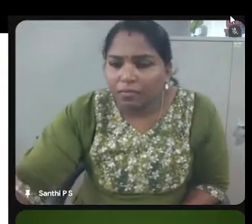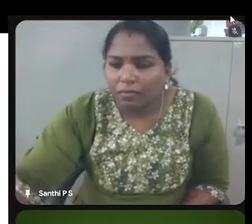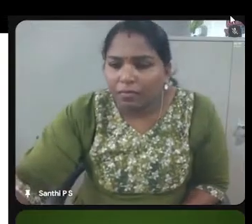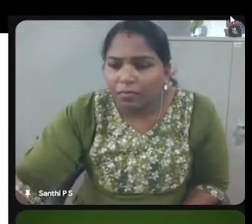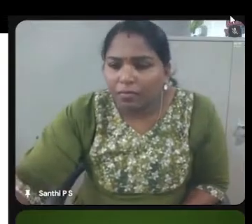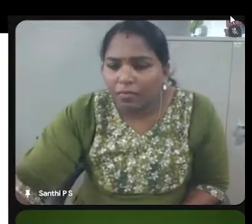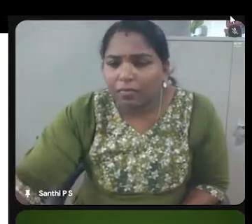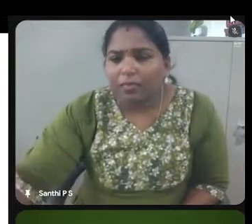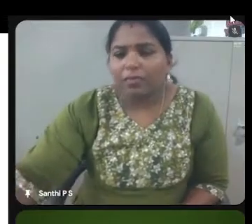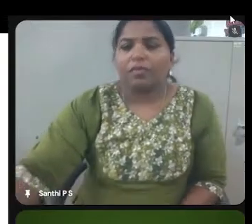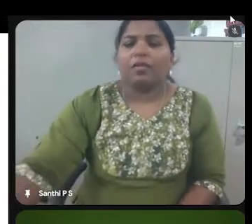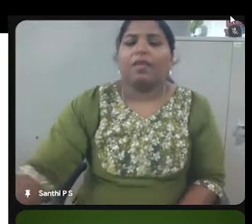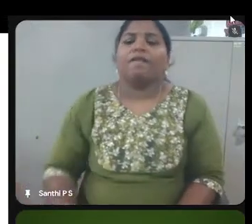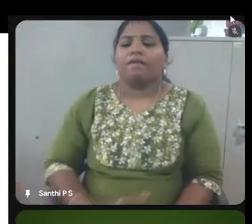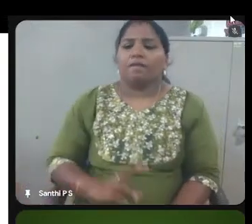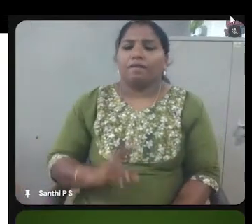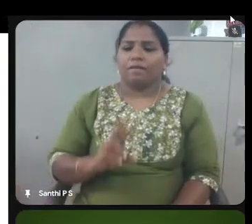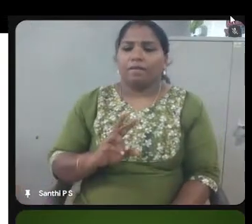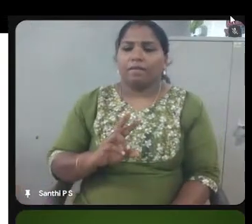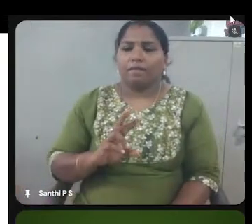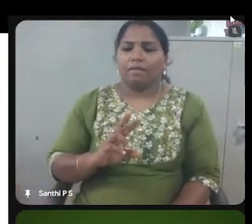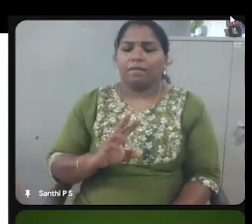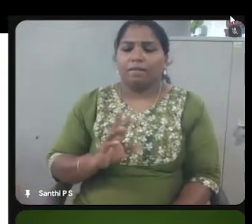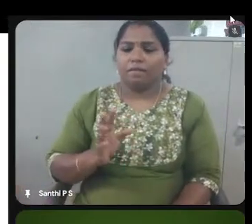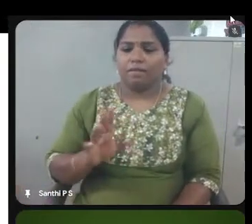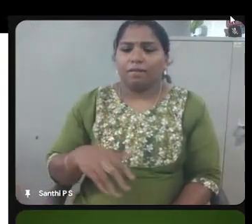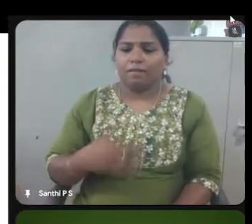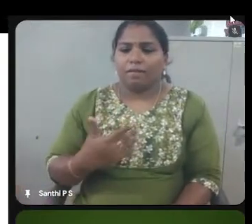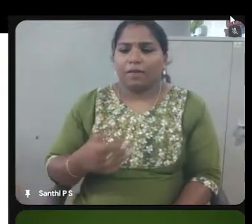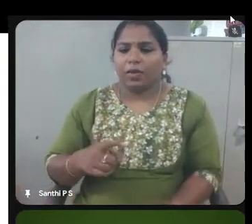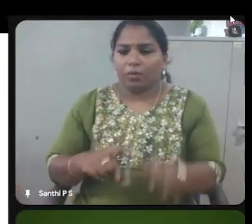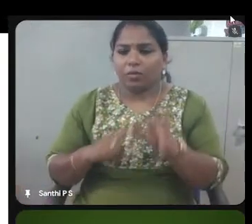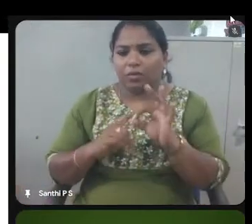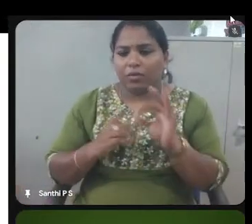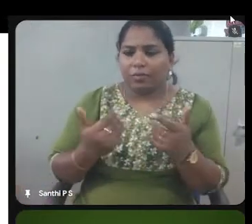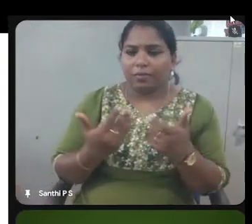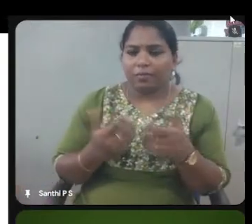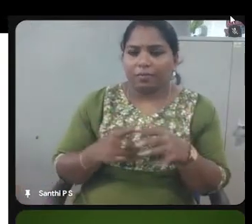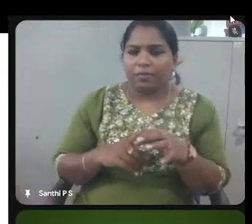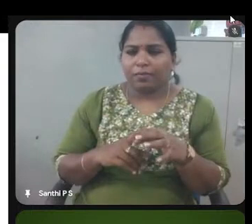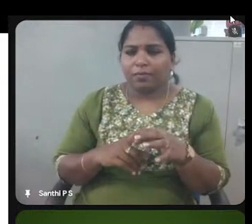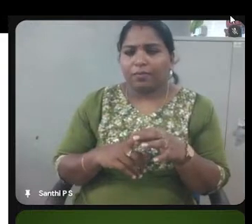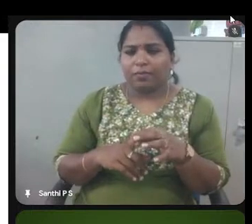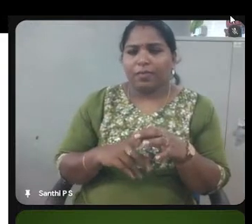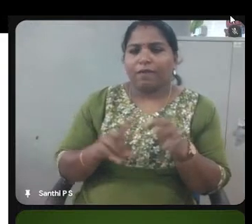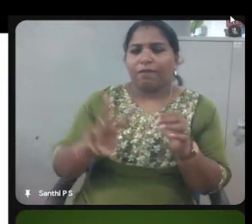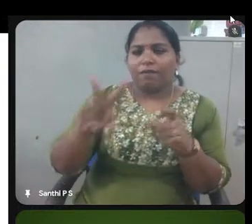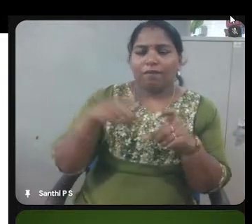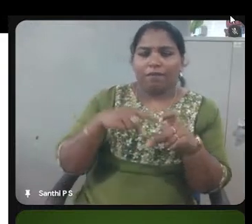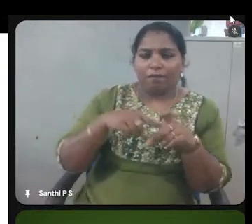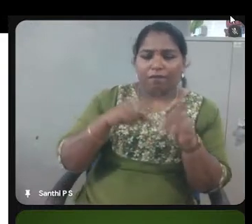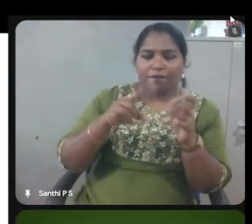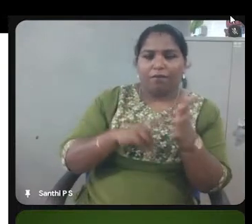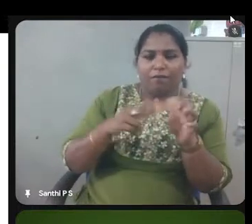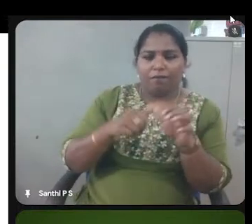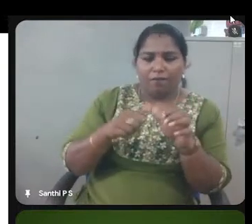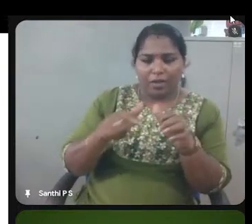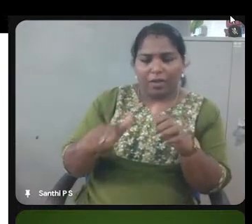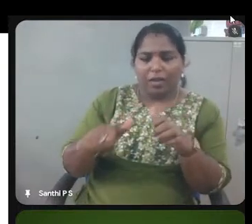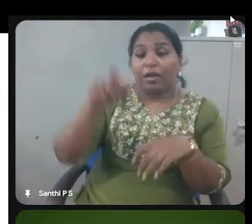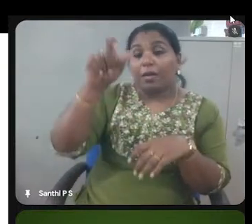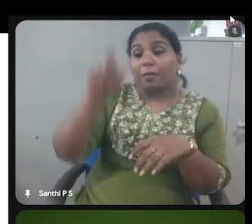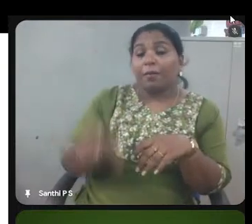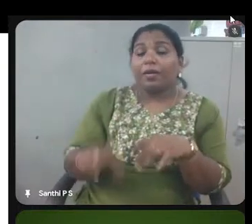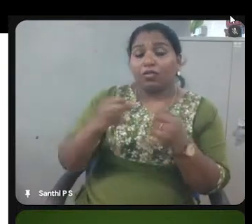ഹലോ, ഞാൻ വീണാജിതൻ. ചോദ്യം ചോദിച്ചോളൂ, അതിനുശേഷം അടുത്ത ക്വസ്റ്റ്യനിലോട്ട് വരാം. ഓക്കെ. ഞാനൊരു സോഷ്യൽ വർക്ക്